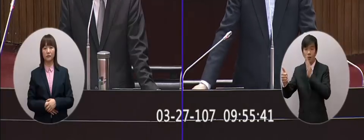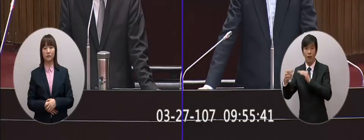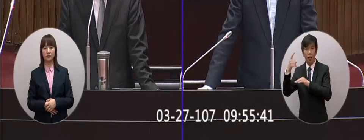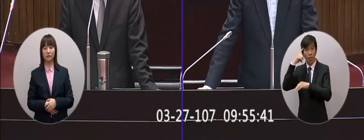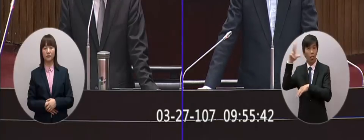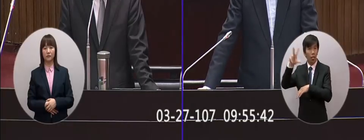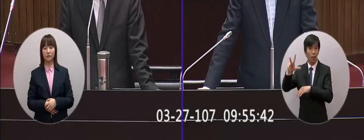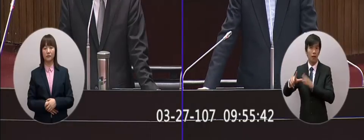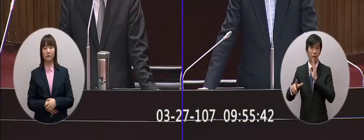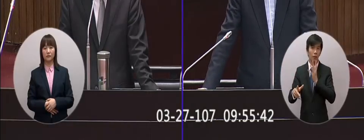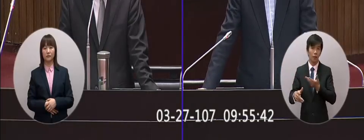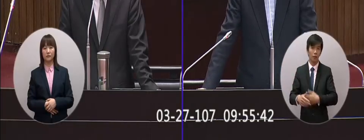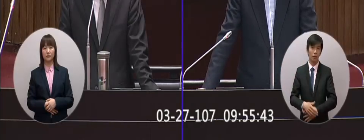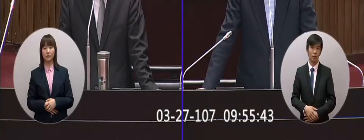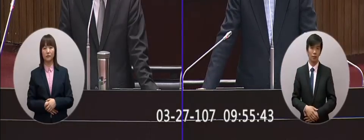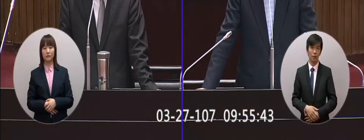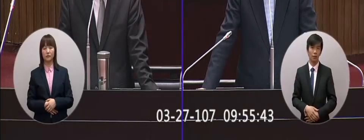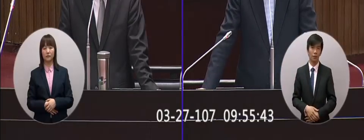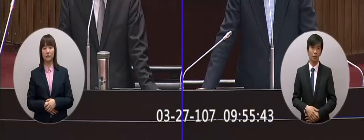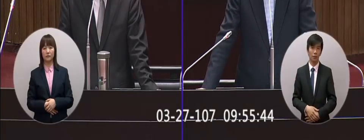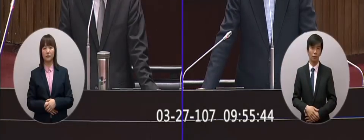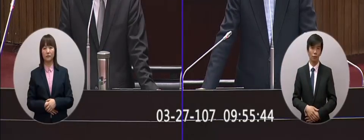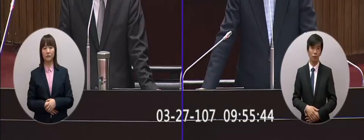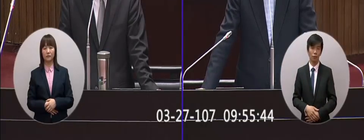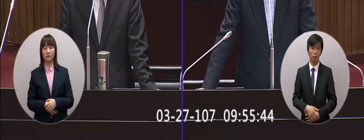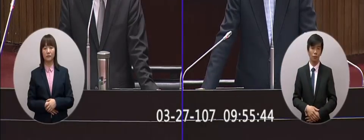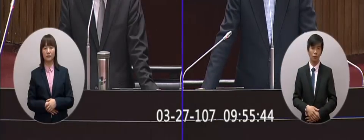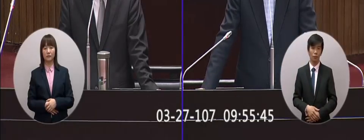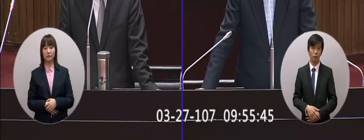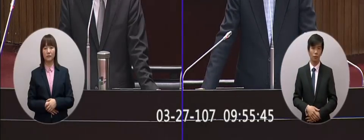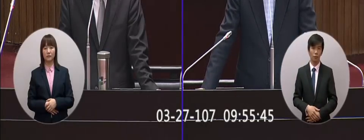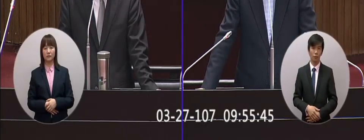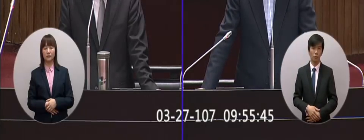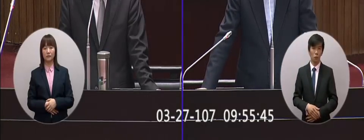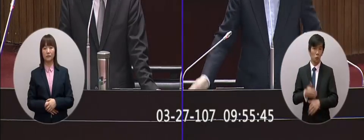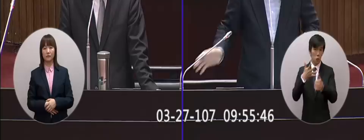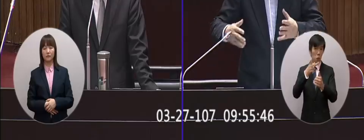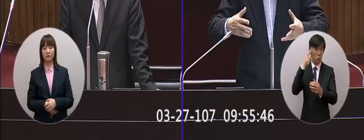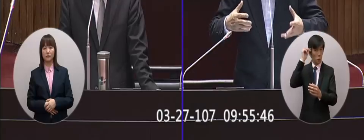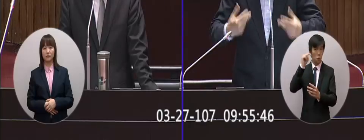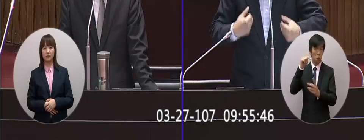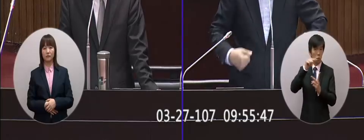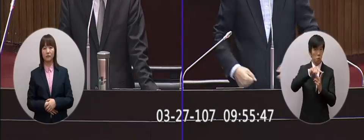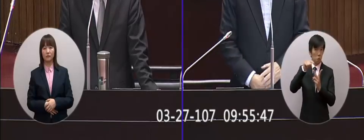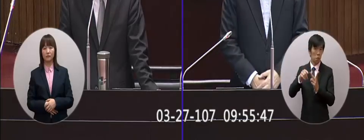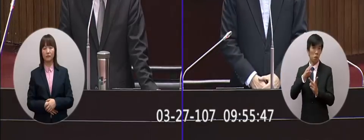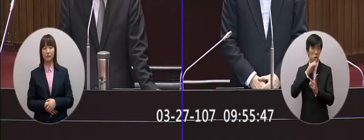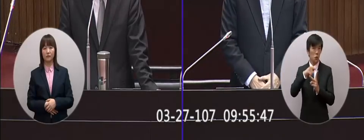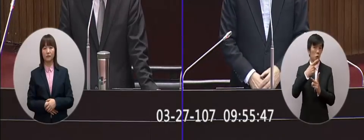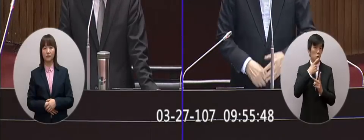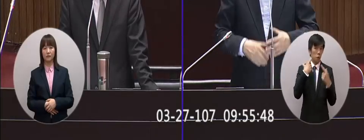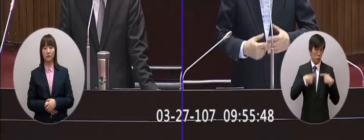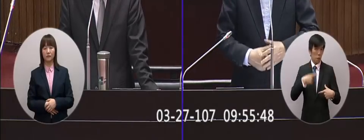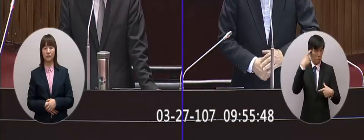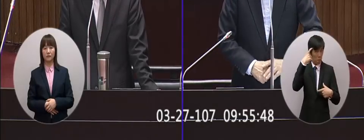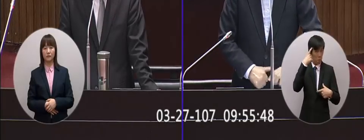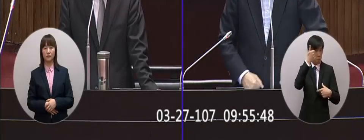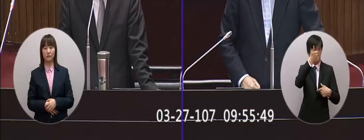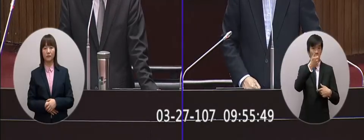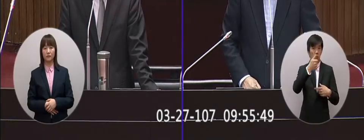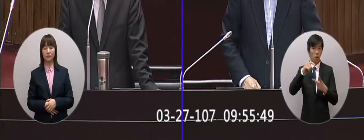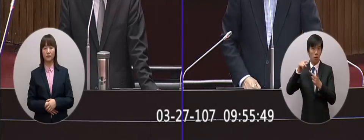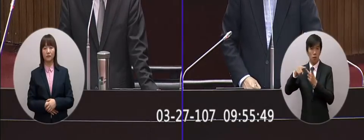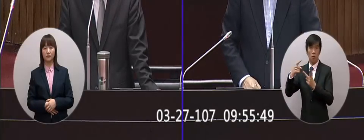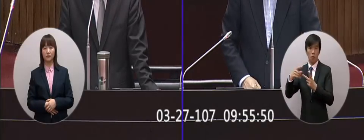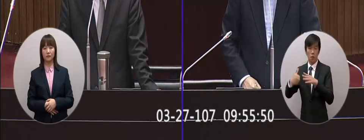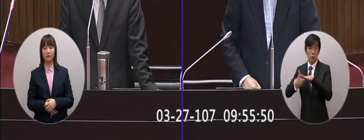脑？你觉得我这样子问，你会选择他是律师是有脑的，副署长是无